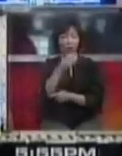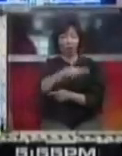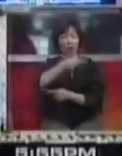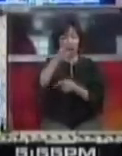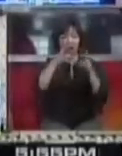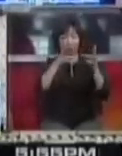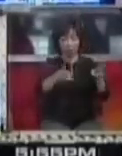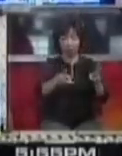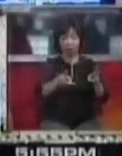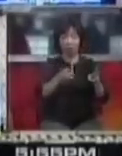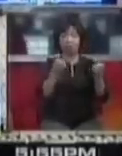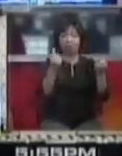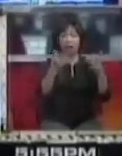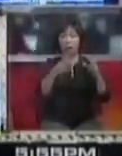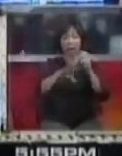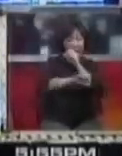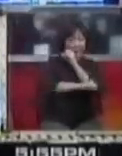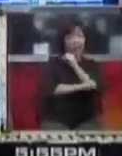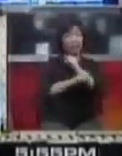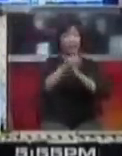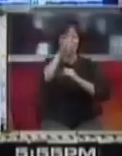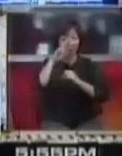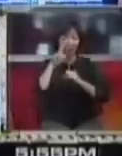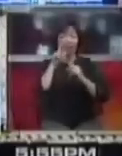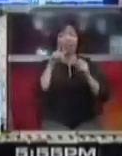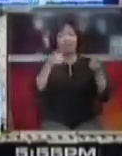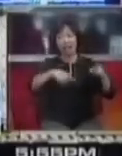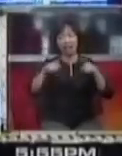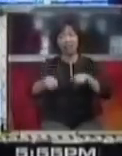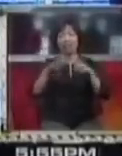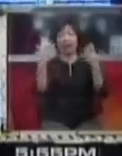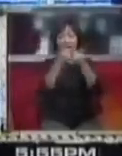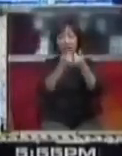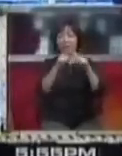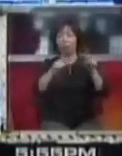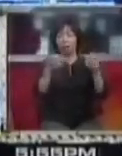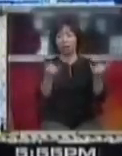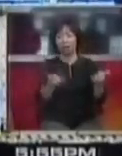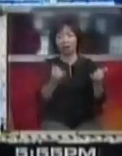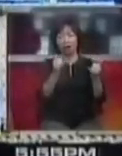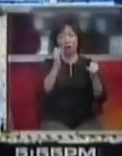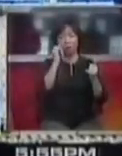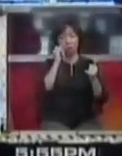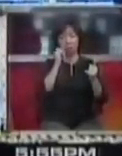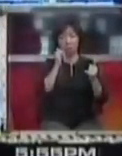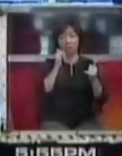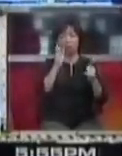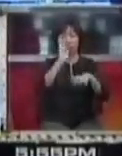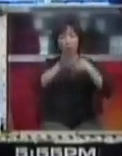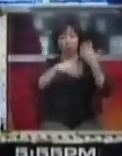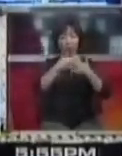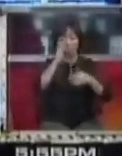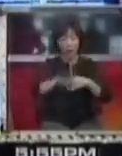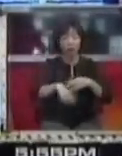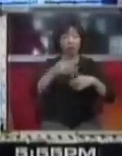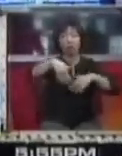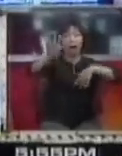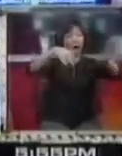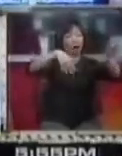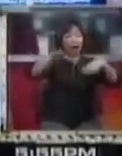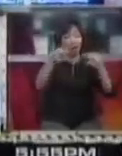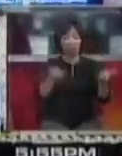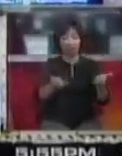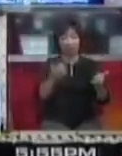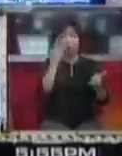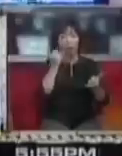ang mga kawatan at aksidente sa lugar. Sa mga kawatan sila takot ha. Ngayon, mabubugaw na ang mga